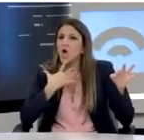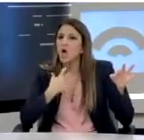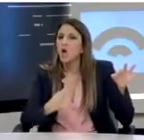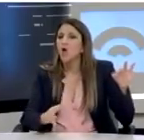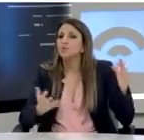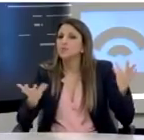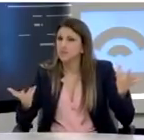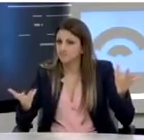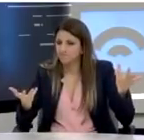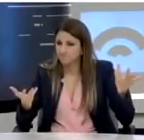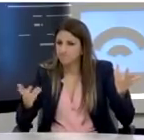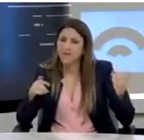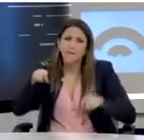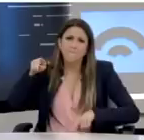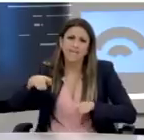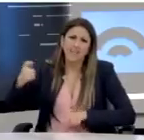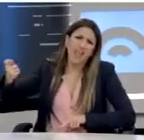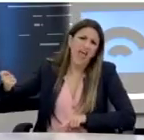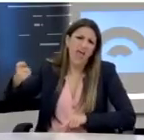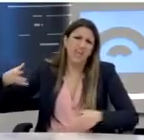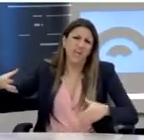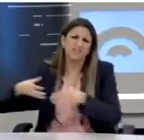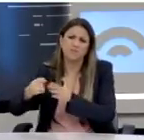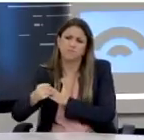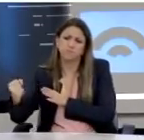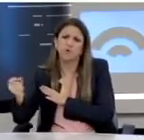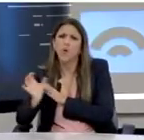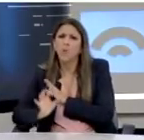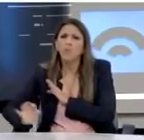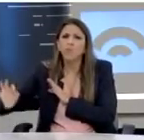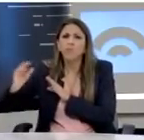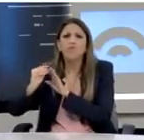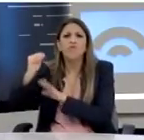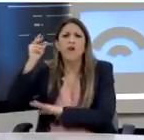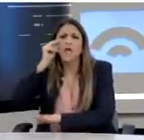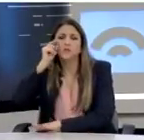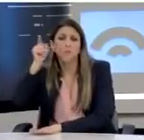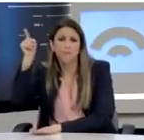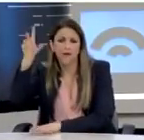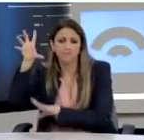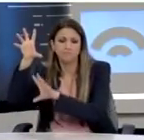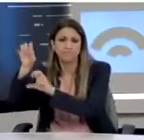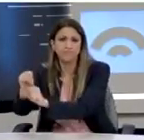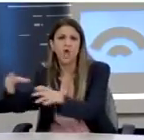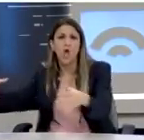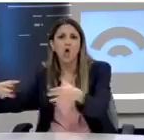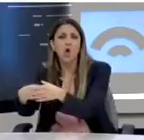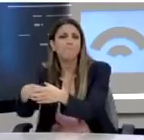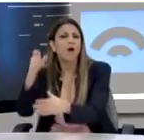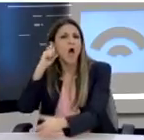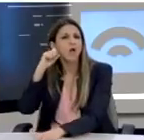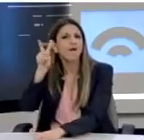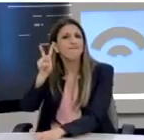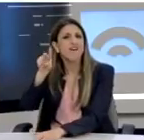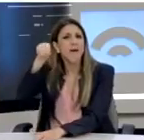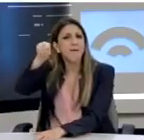επικράτηση εθνικιστών στη βόρεια γείτονά μας, του Βέμερο, για